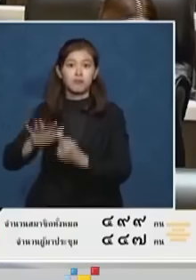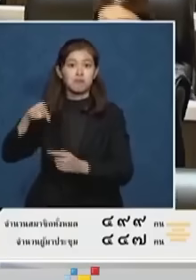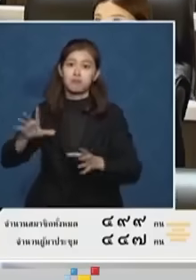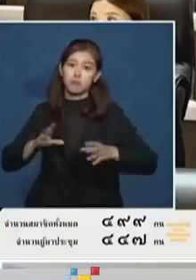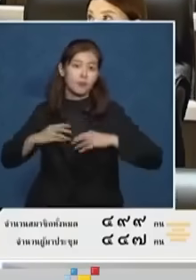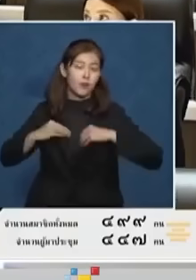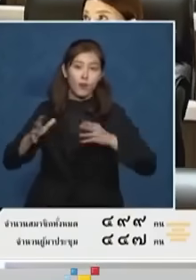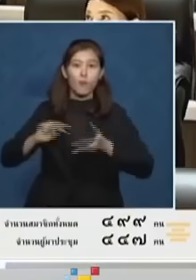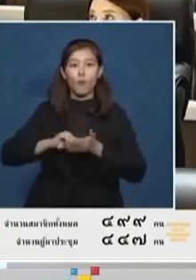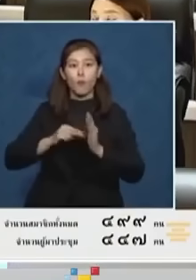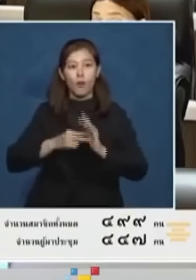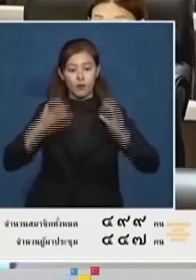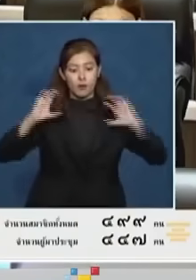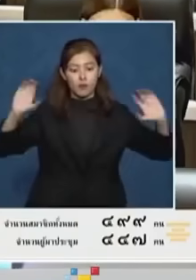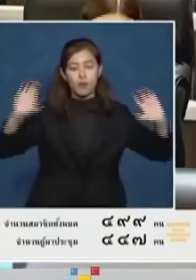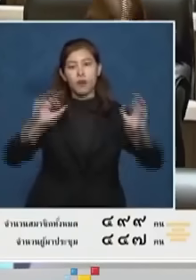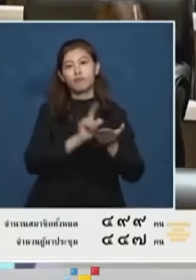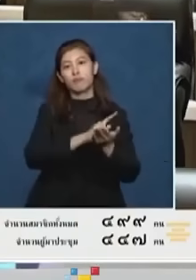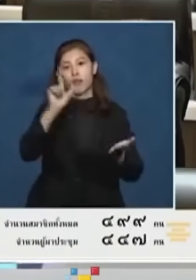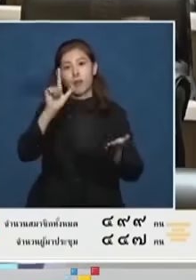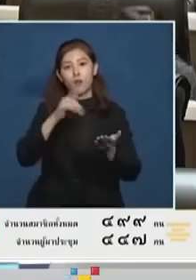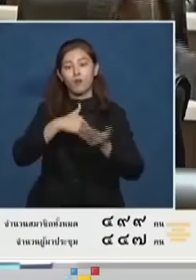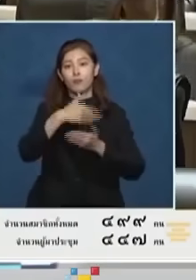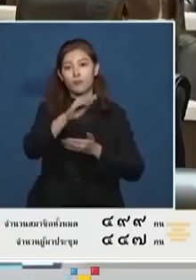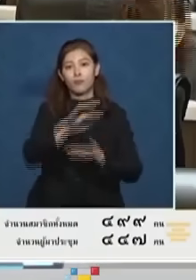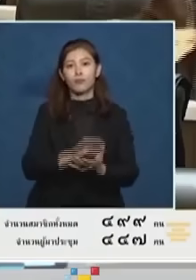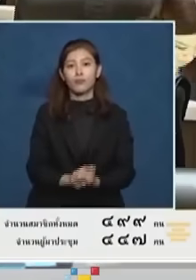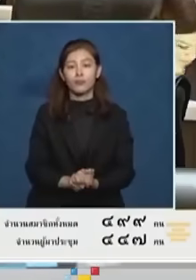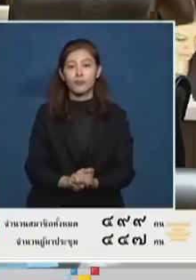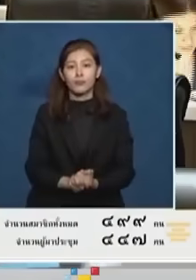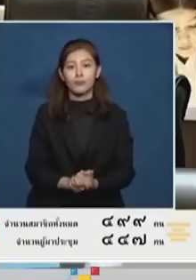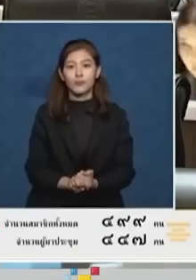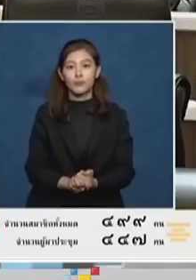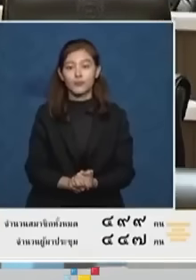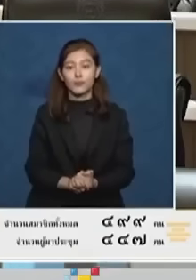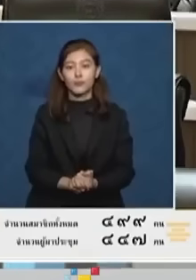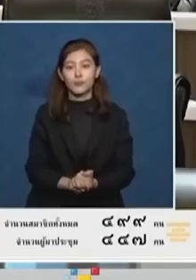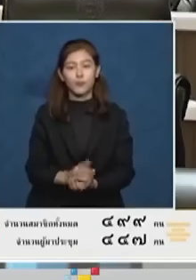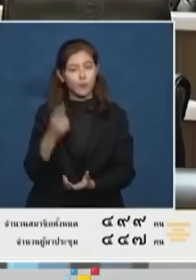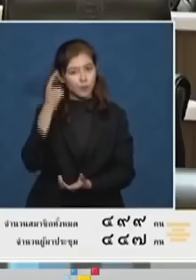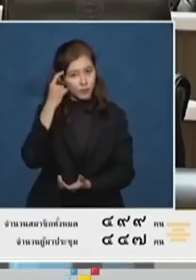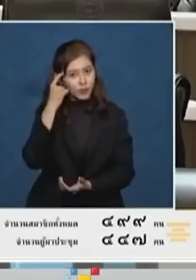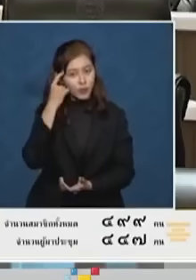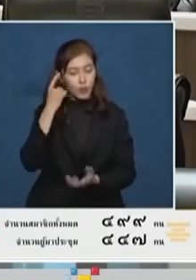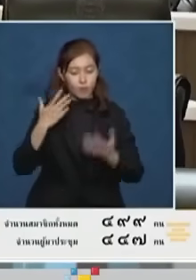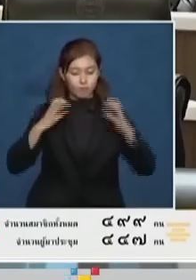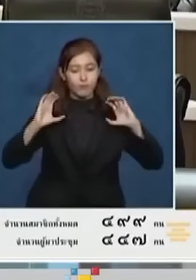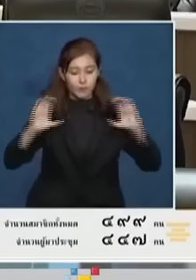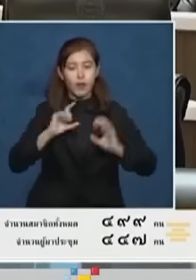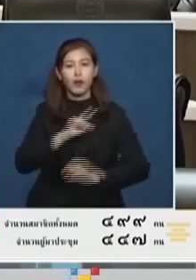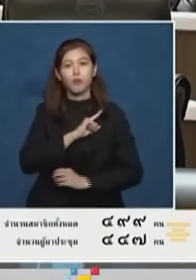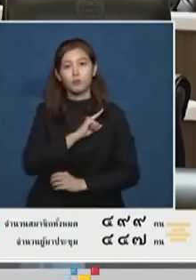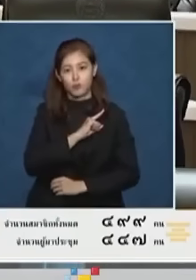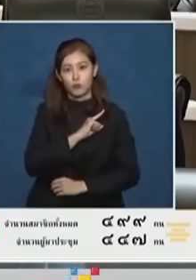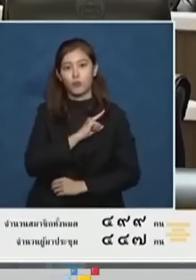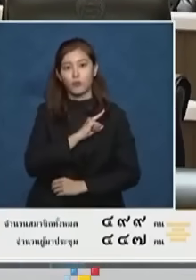มีสันติภาพมีสันติสุขมีความปองดองท่านก็กลับเข้ามาสู่กระบวนการยุติธรรมการ